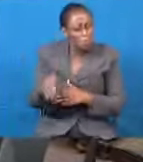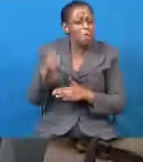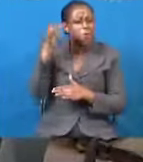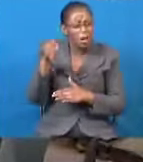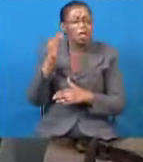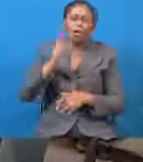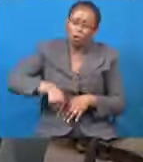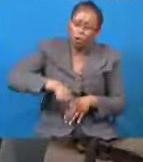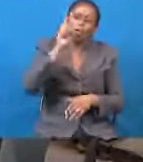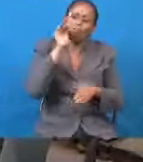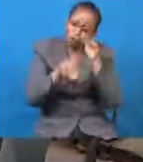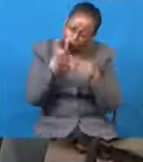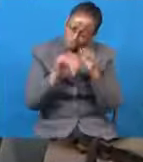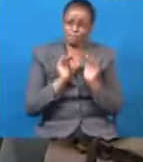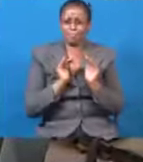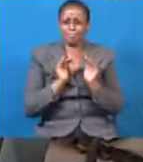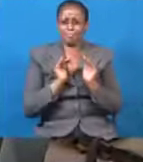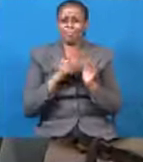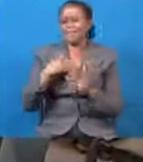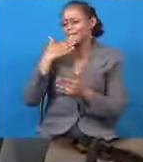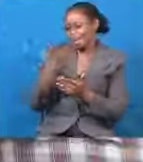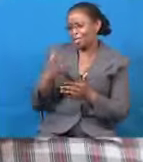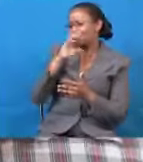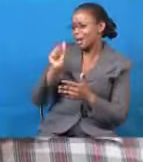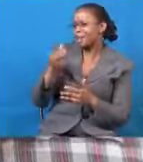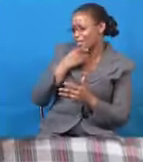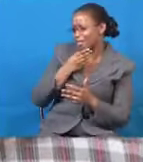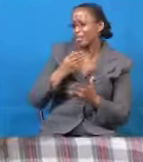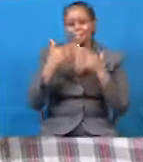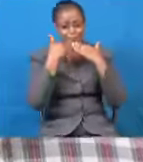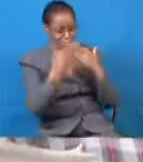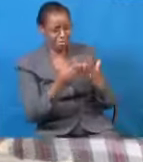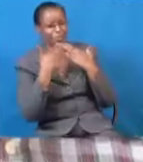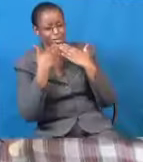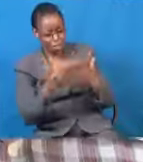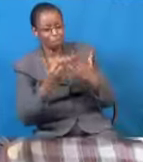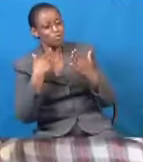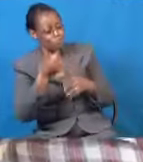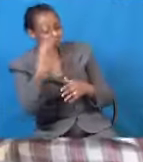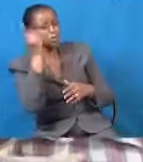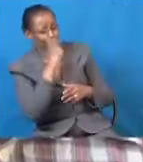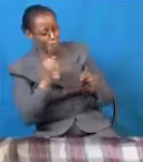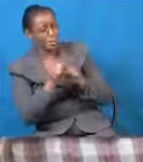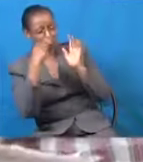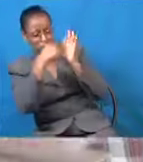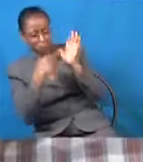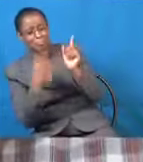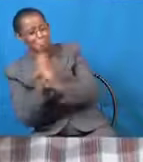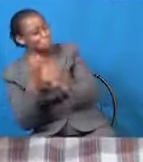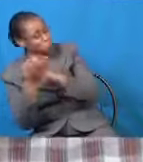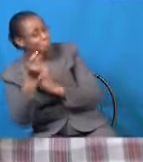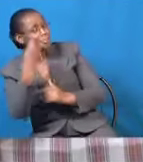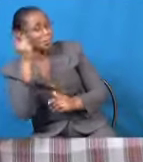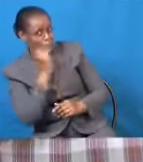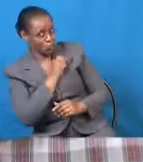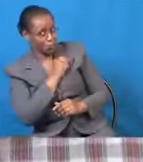amuka alfajiri na mapema, uende ukapijia kura. Haya basi, babu, shukrani. Asanda sana, asanda sana, anafraya kwa mwamelewa, la